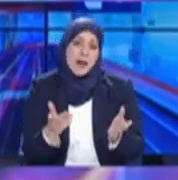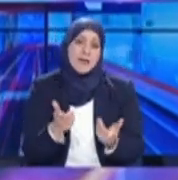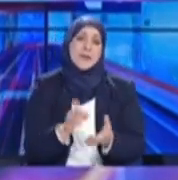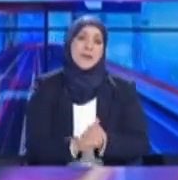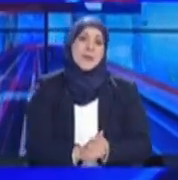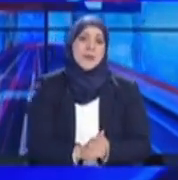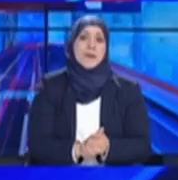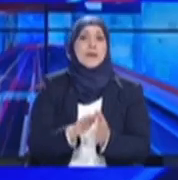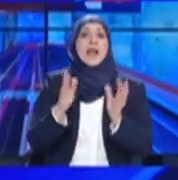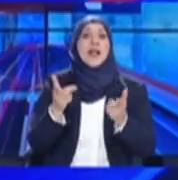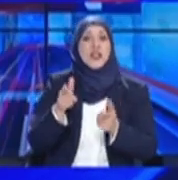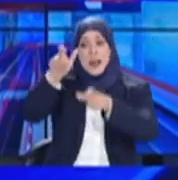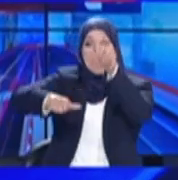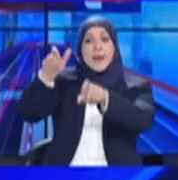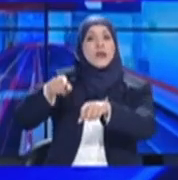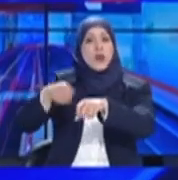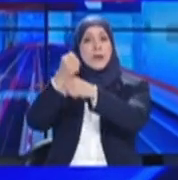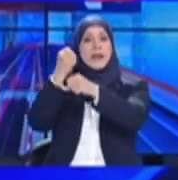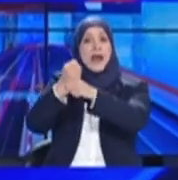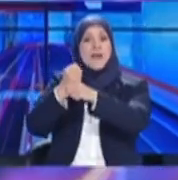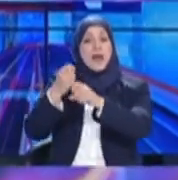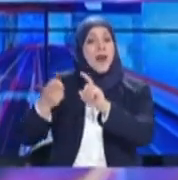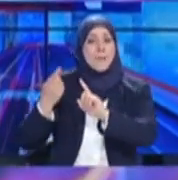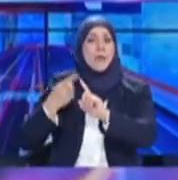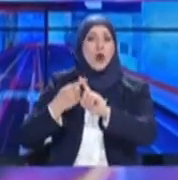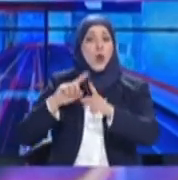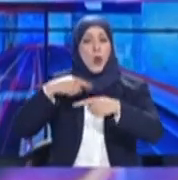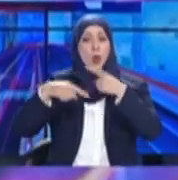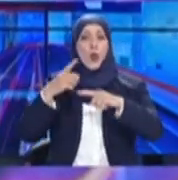خلينا نمشي مهما كانت الاثنين